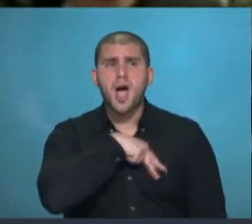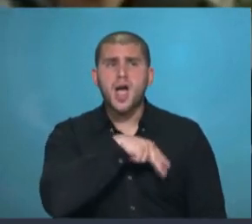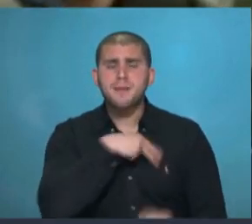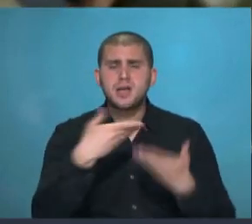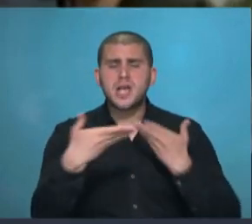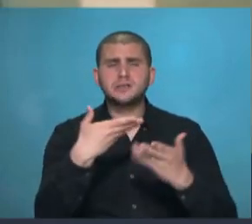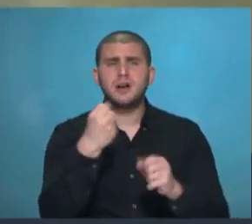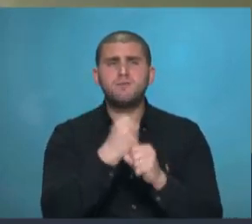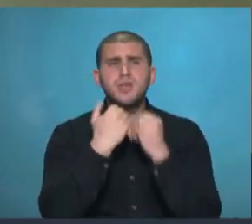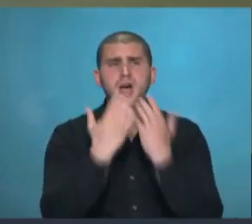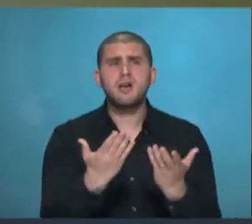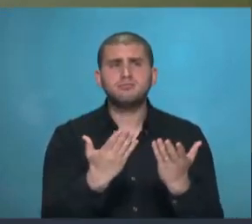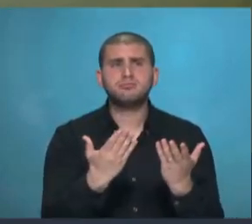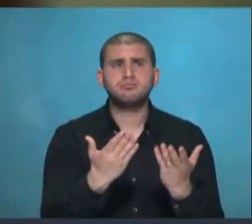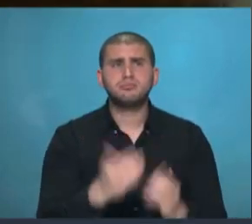עבודה